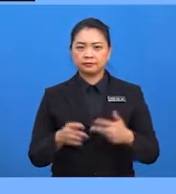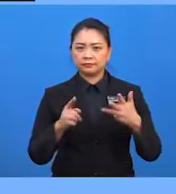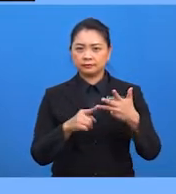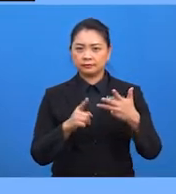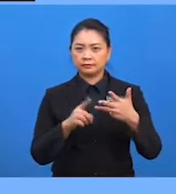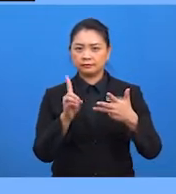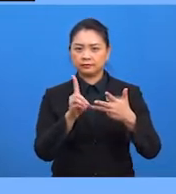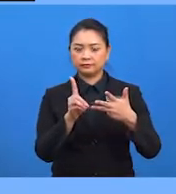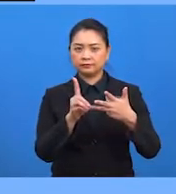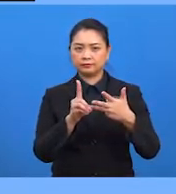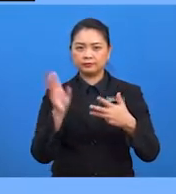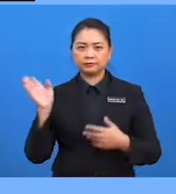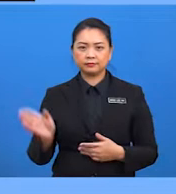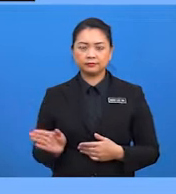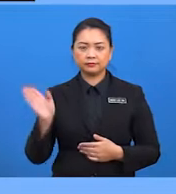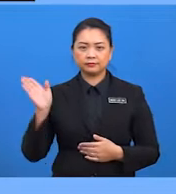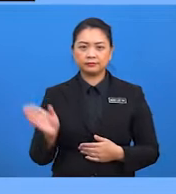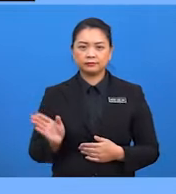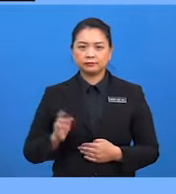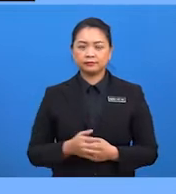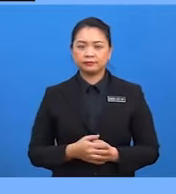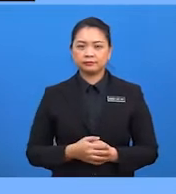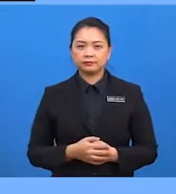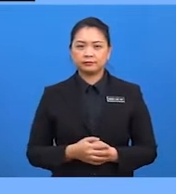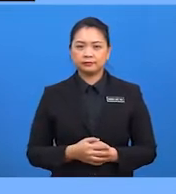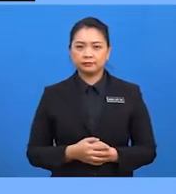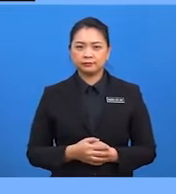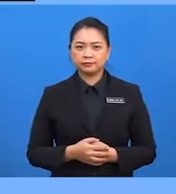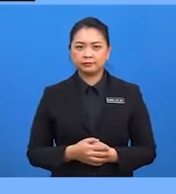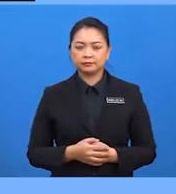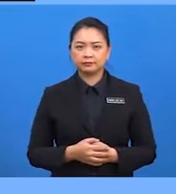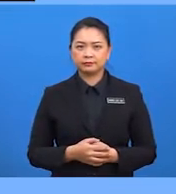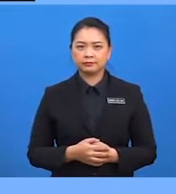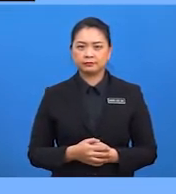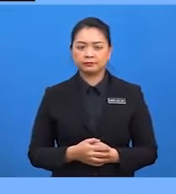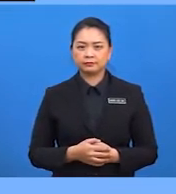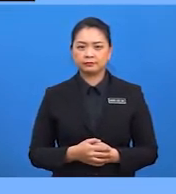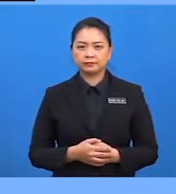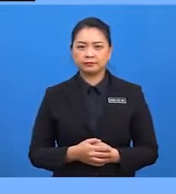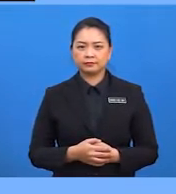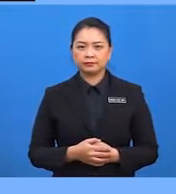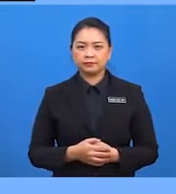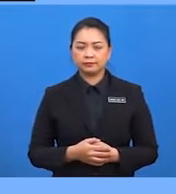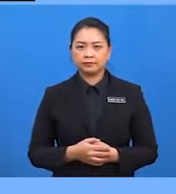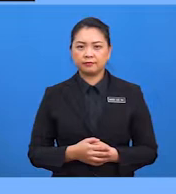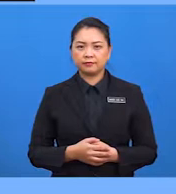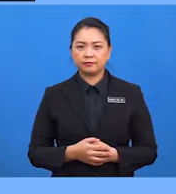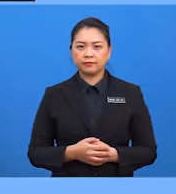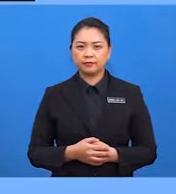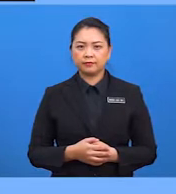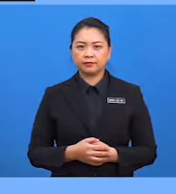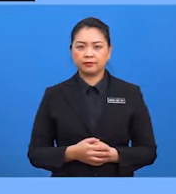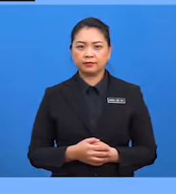Dan D. Asid hidroklorik dan larutan kalium hidroksida.